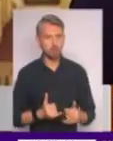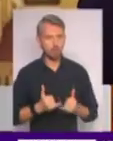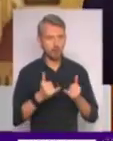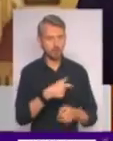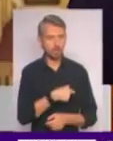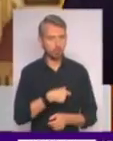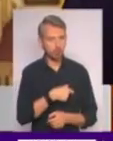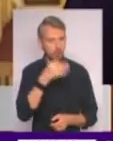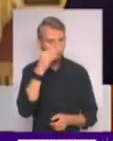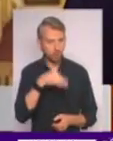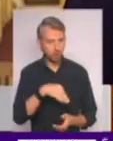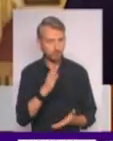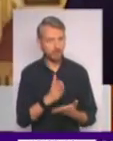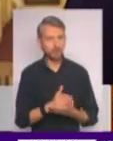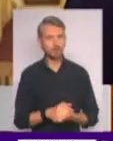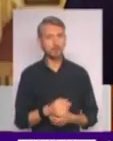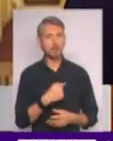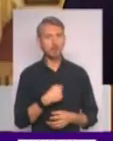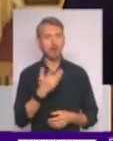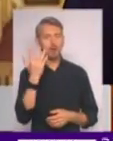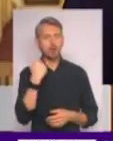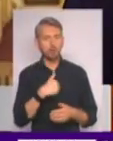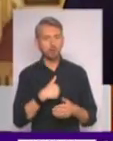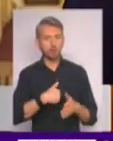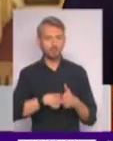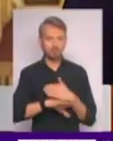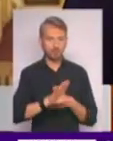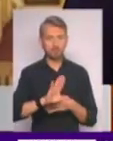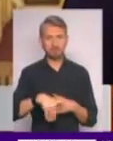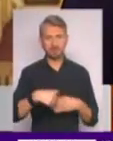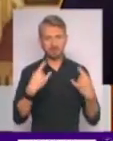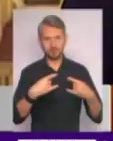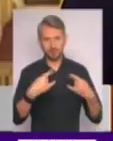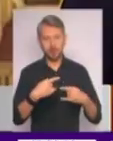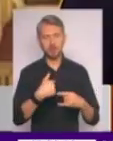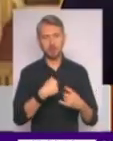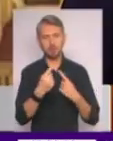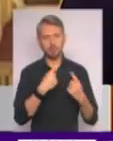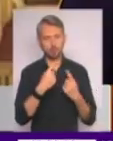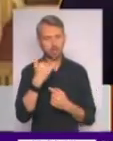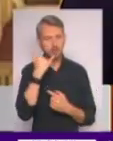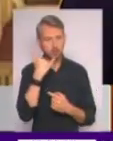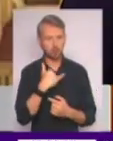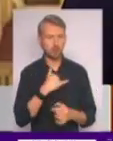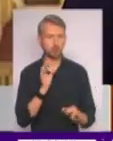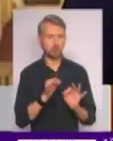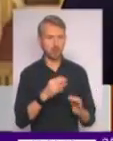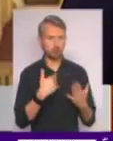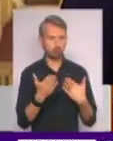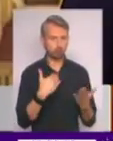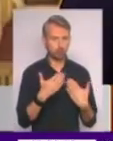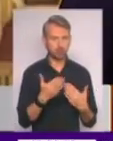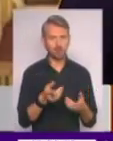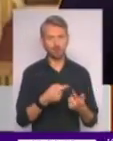досвідом відповідним. Я, відповідно, коли покину ефір, переговорю телефоном, у нас нормальні стосунки всередині фракції, в принципі, в